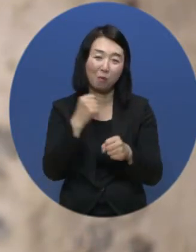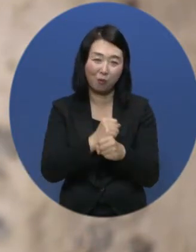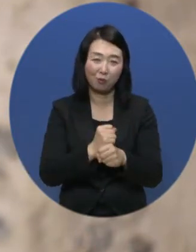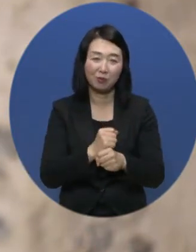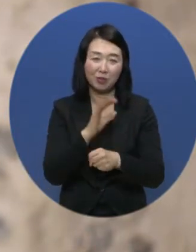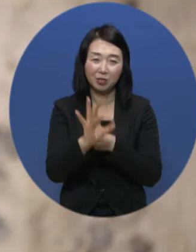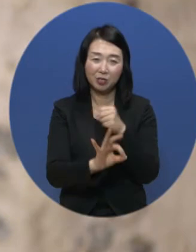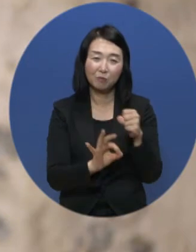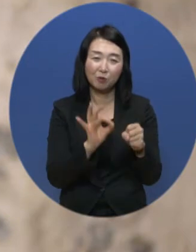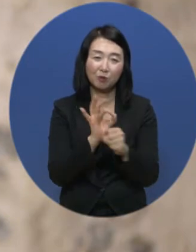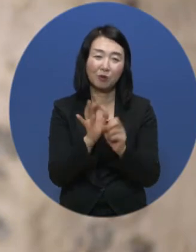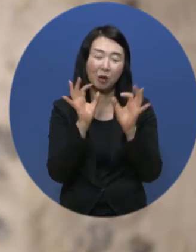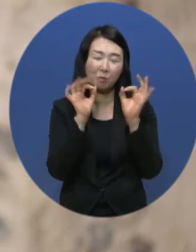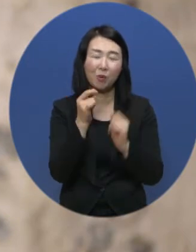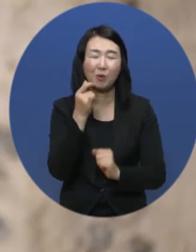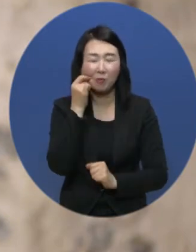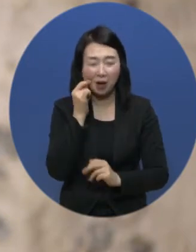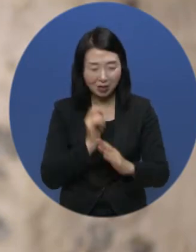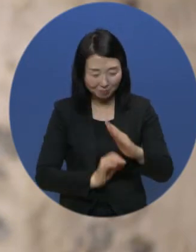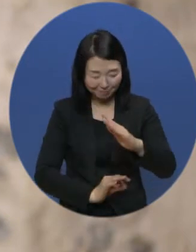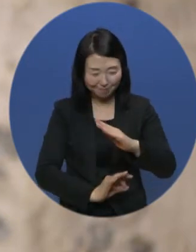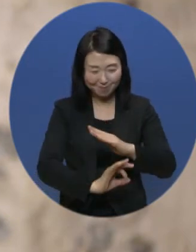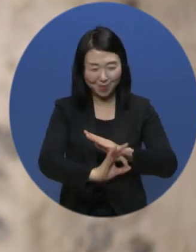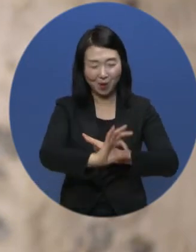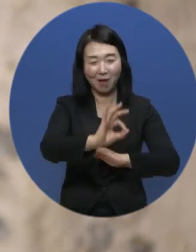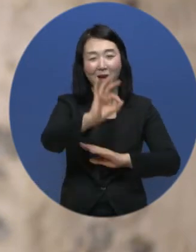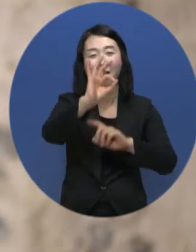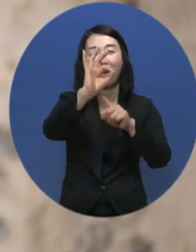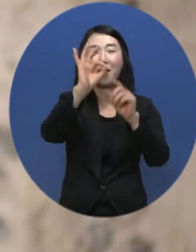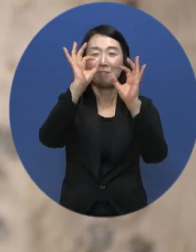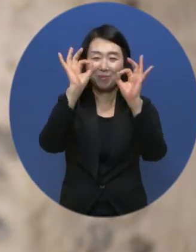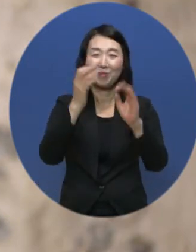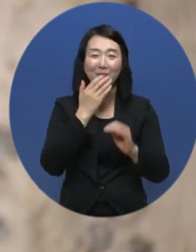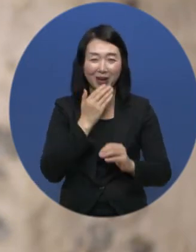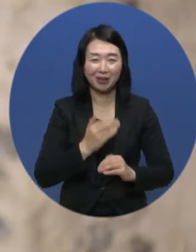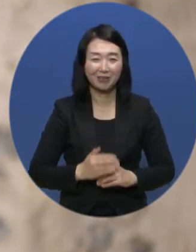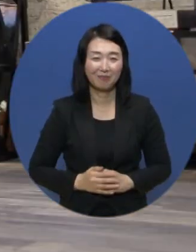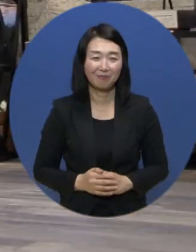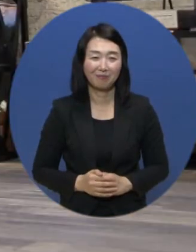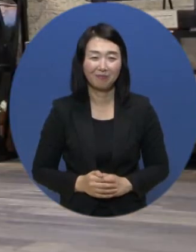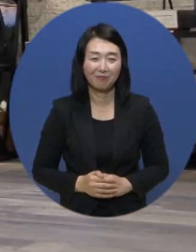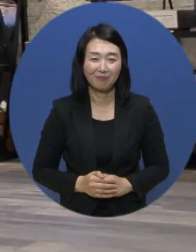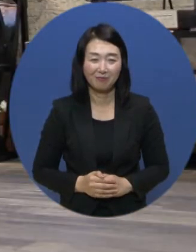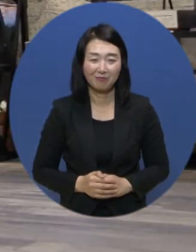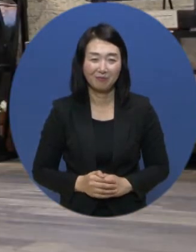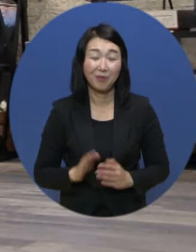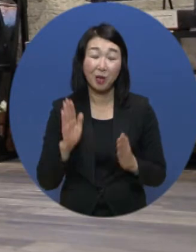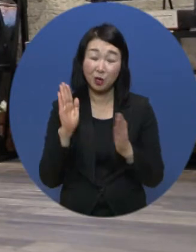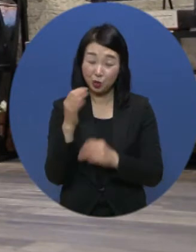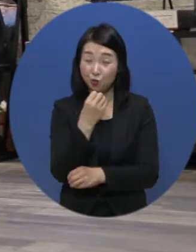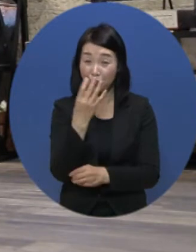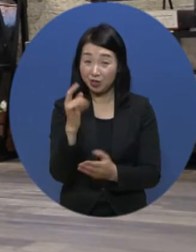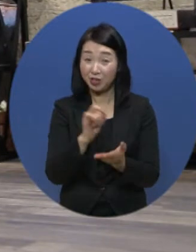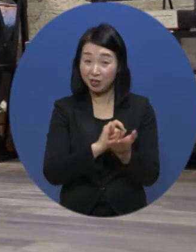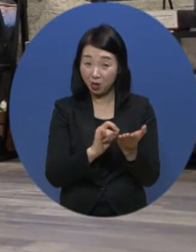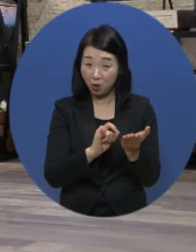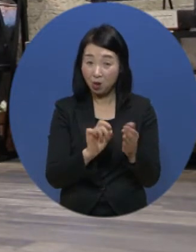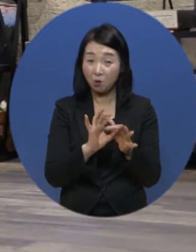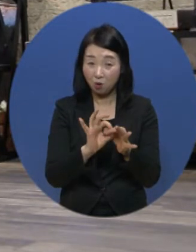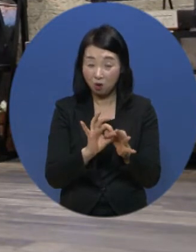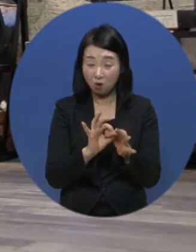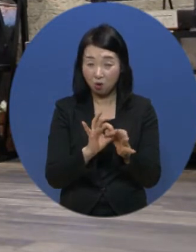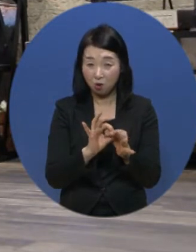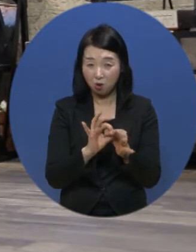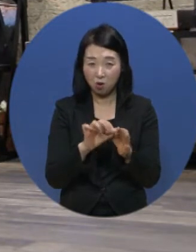못했던 아침에 떠오르는 태양을 바라볼 수 있었습니다. 이후 기자와 관련된 교육